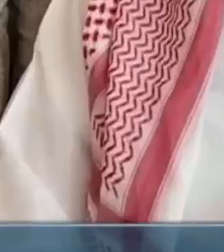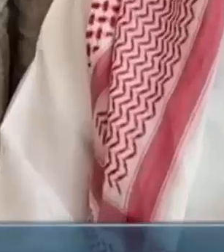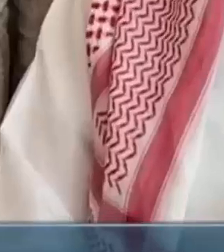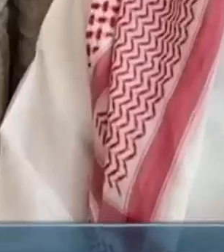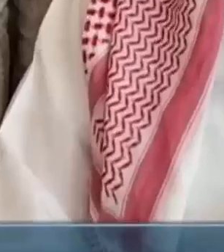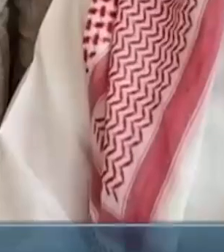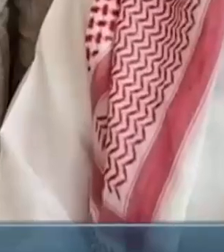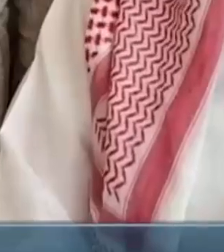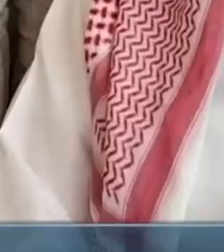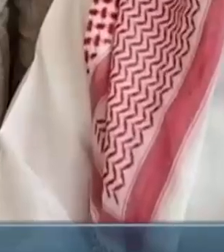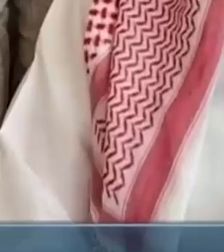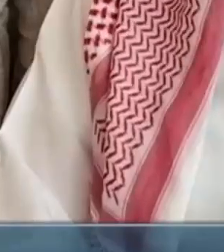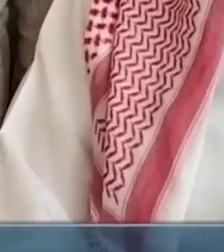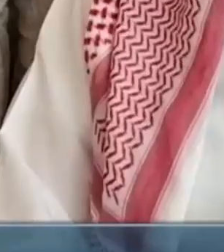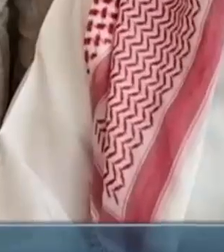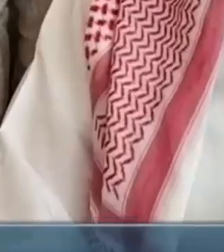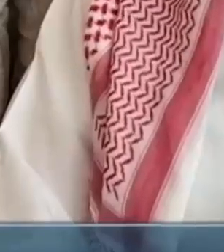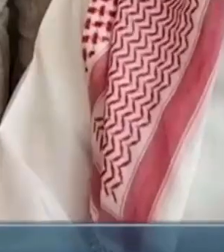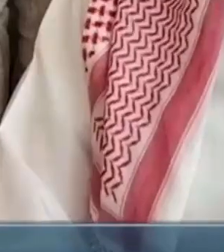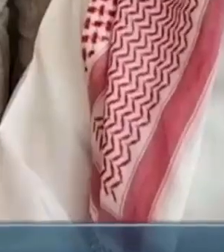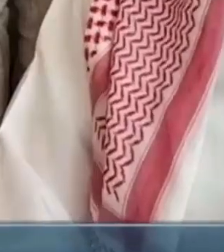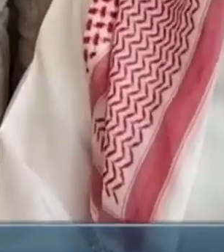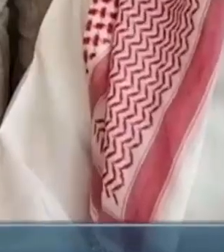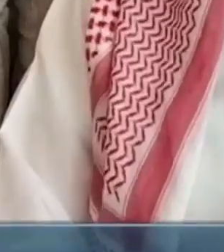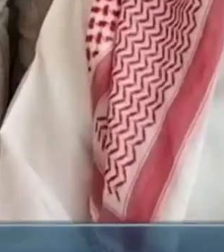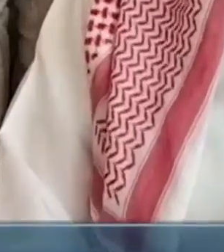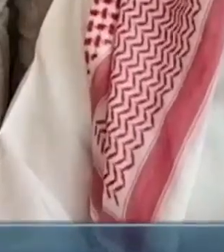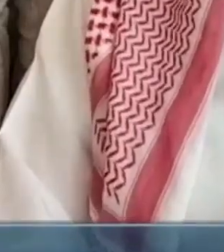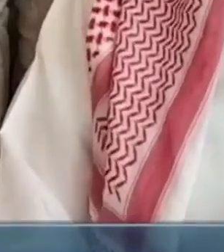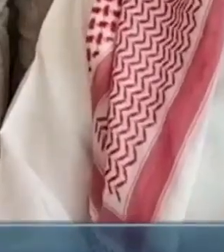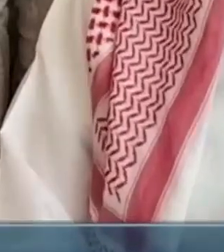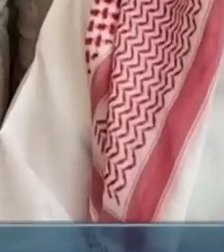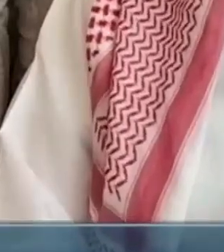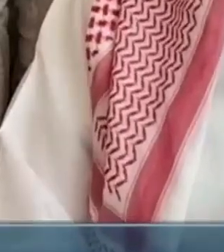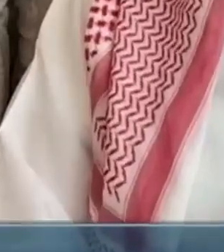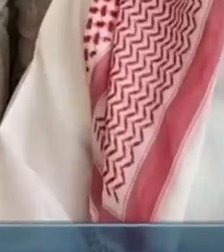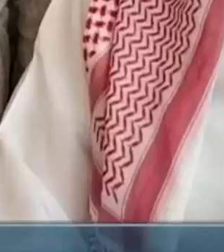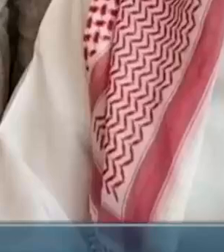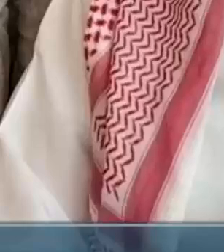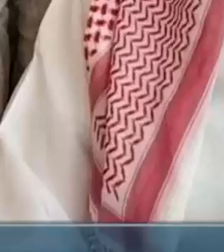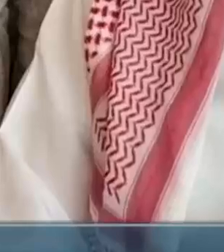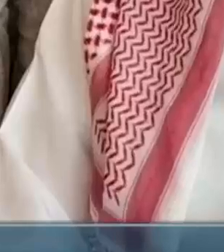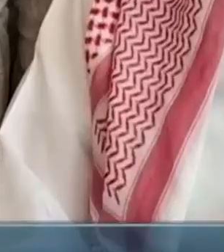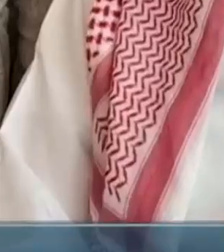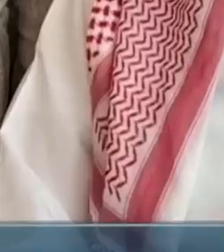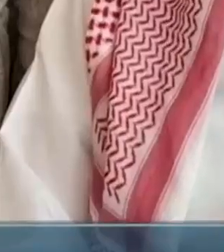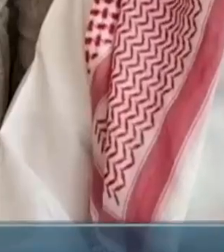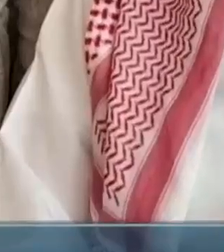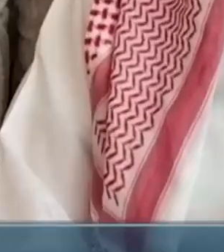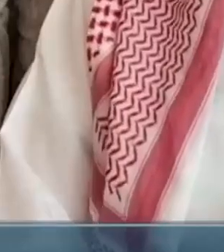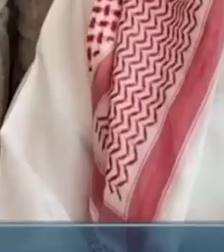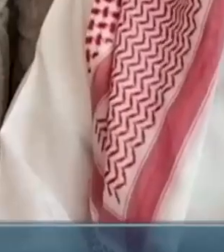جمعت هذا القاموس ش الدافع اللي خلاك تجمعه وايضا كم استغرق من الوقت عشان تجمع هذا القاموس اللغه